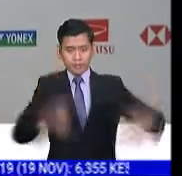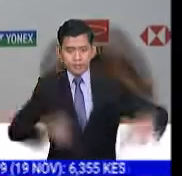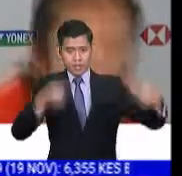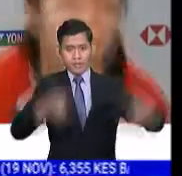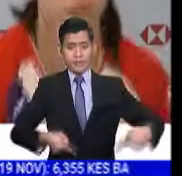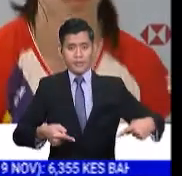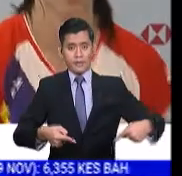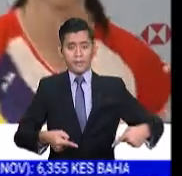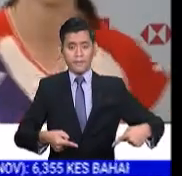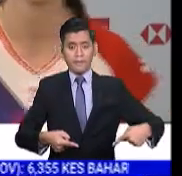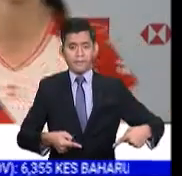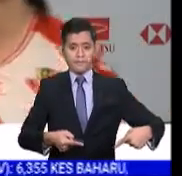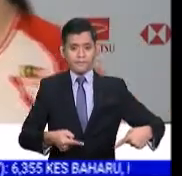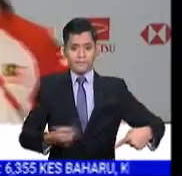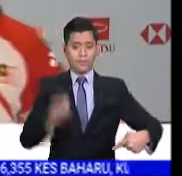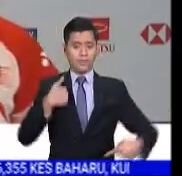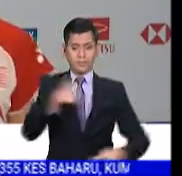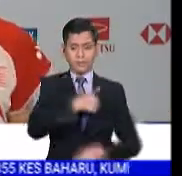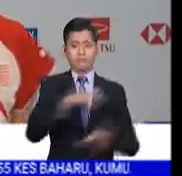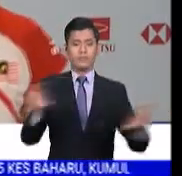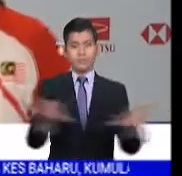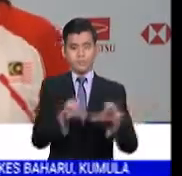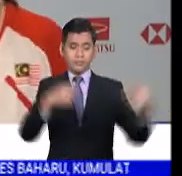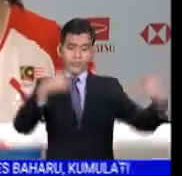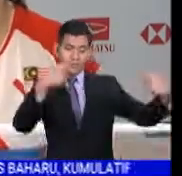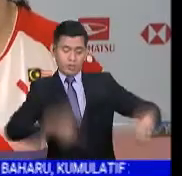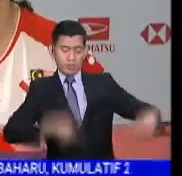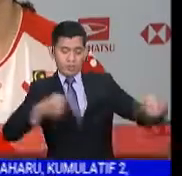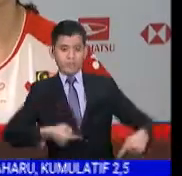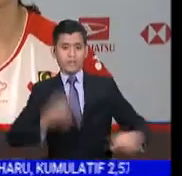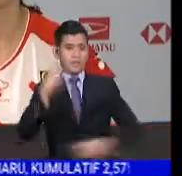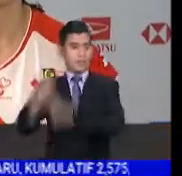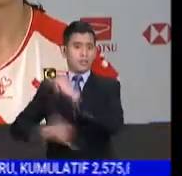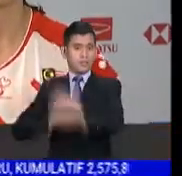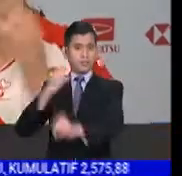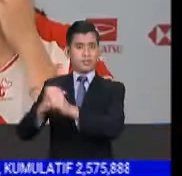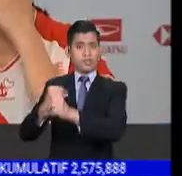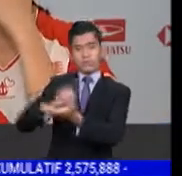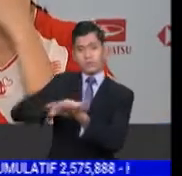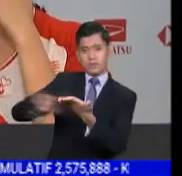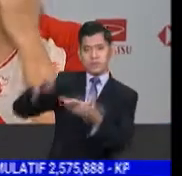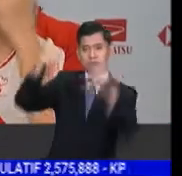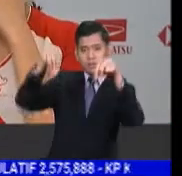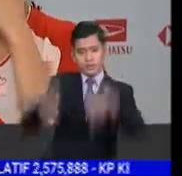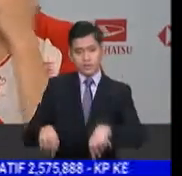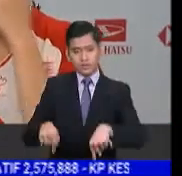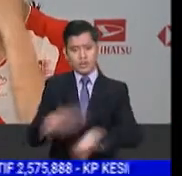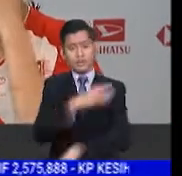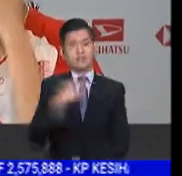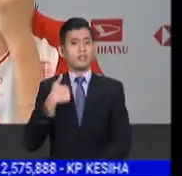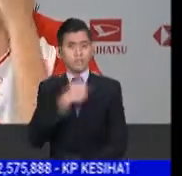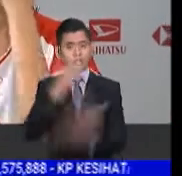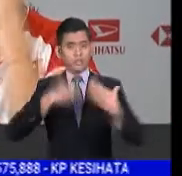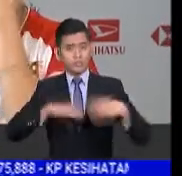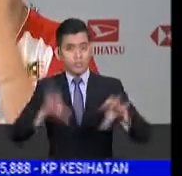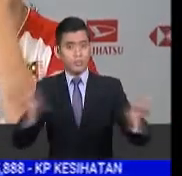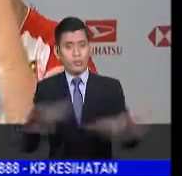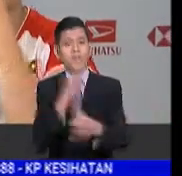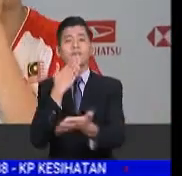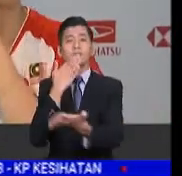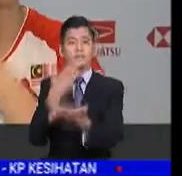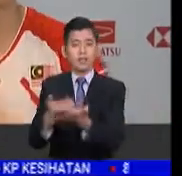one of the toughest match that we've been in this week, and we tried to do our best,